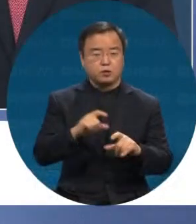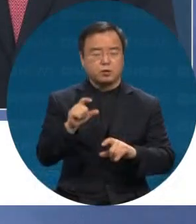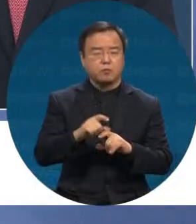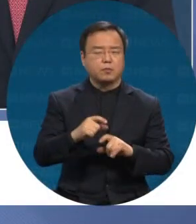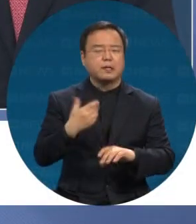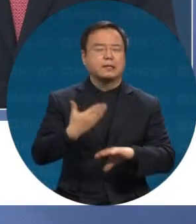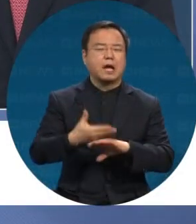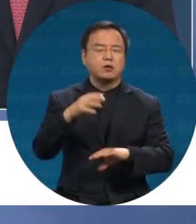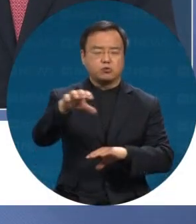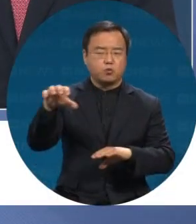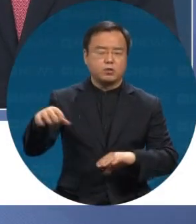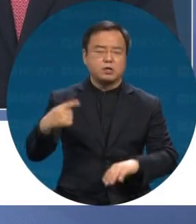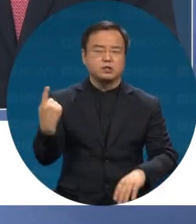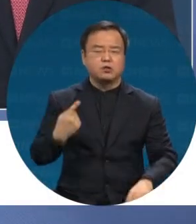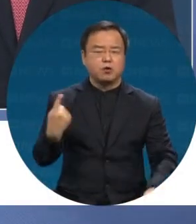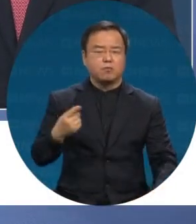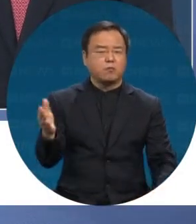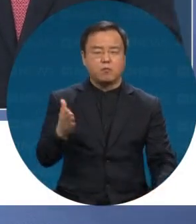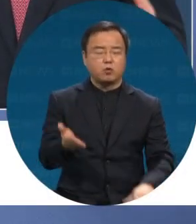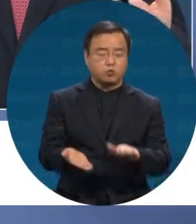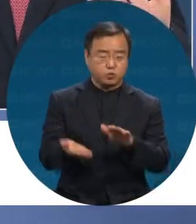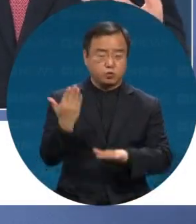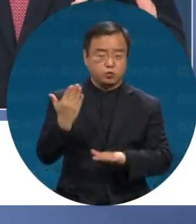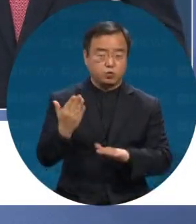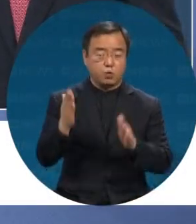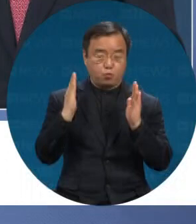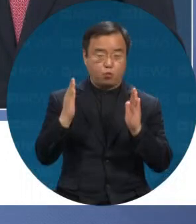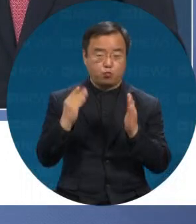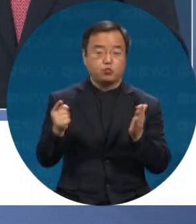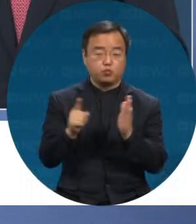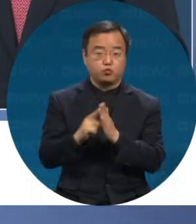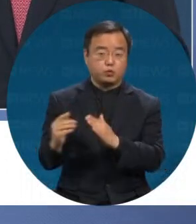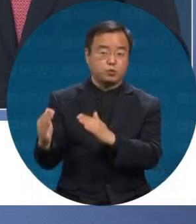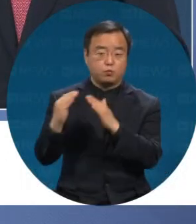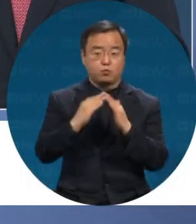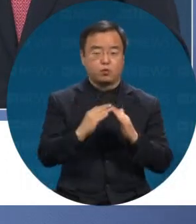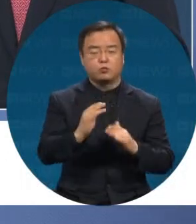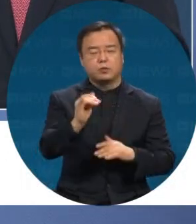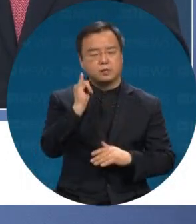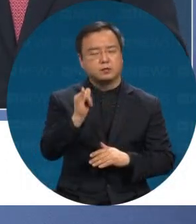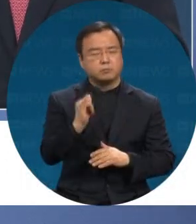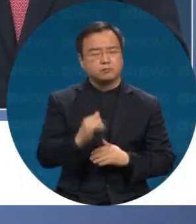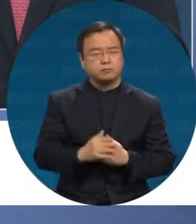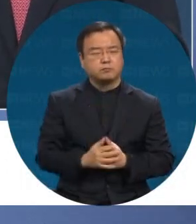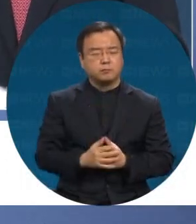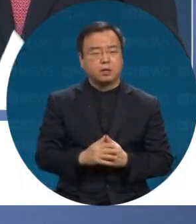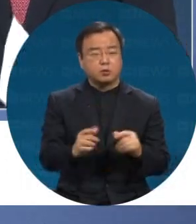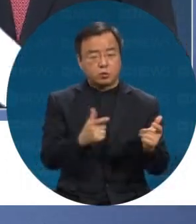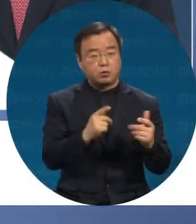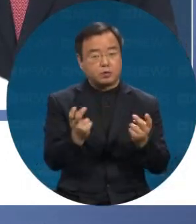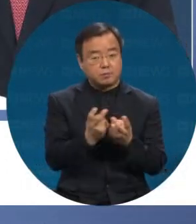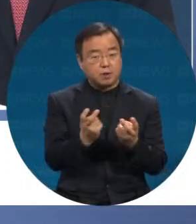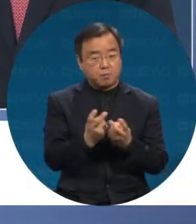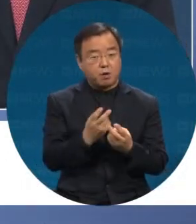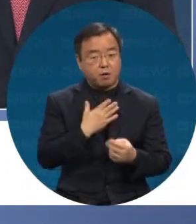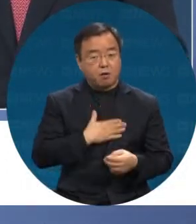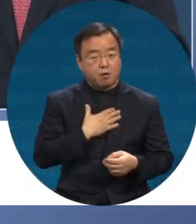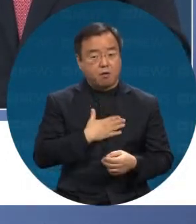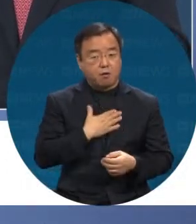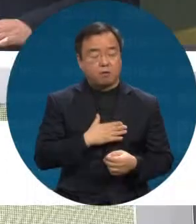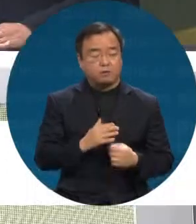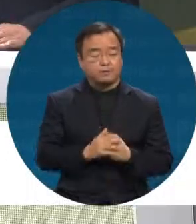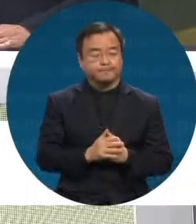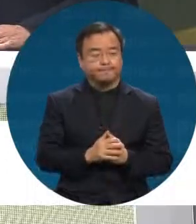유학을 왔습니다 그래서 학생들을 많이 이렇게 오게 하는 것도 하나의 방법이라 생각합니다네 여러가지 대안이 갖고 계시는군요